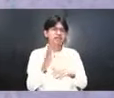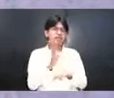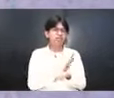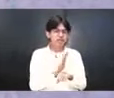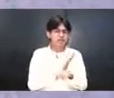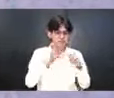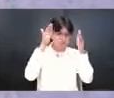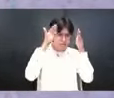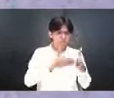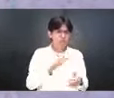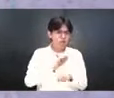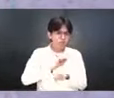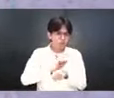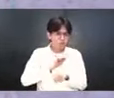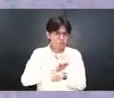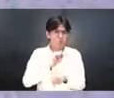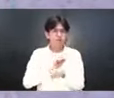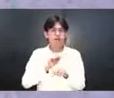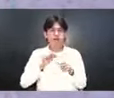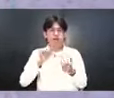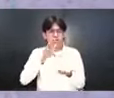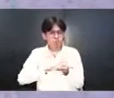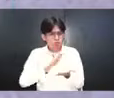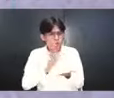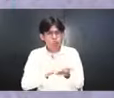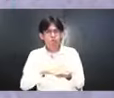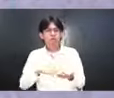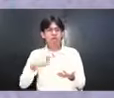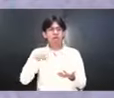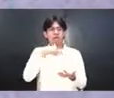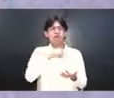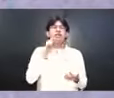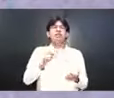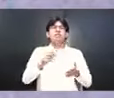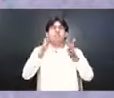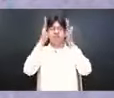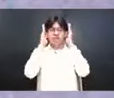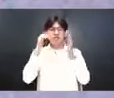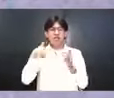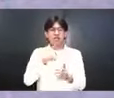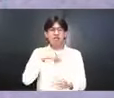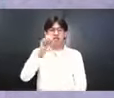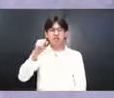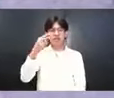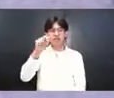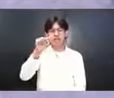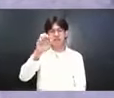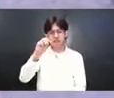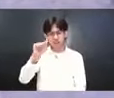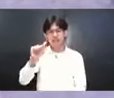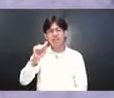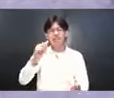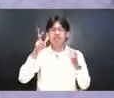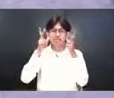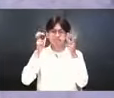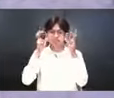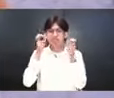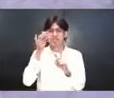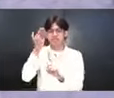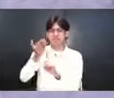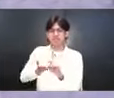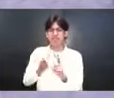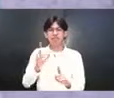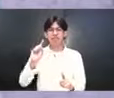home. That is why we need to pray the Shema. Hear, the Lord is one. Siya lang, wala nang